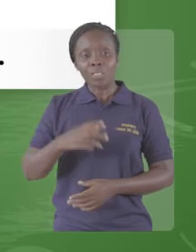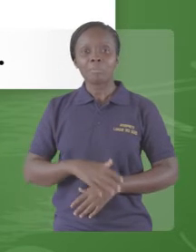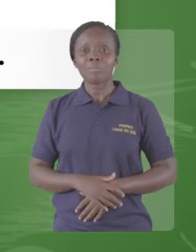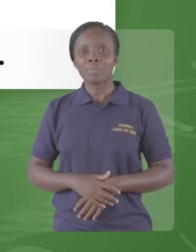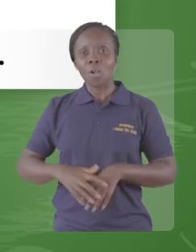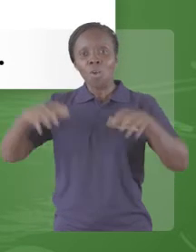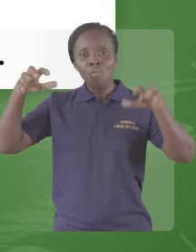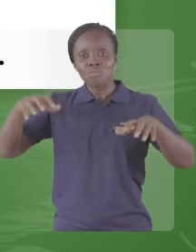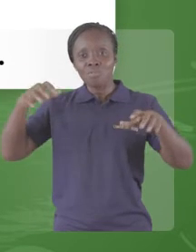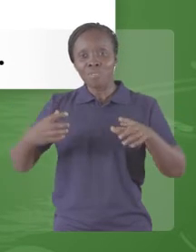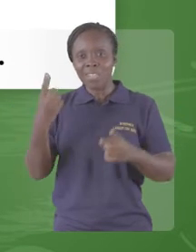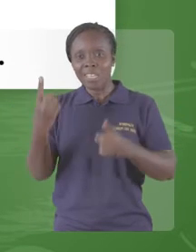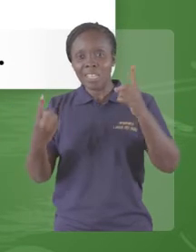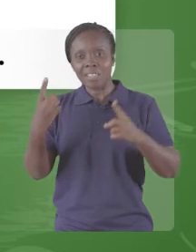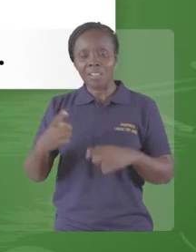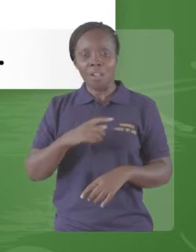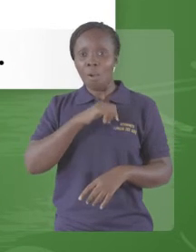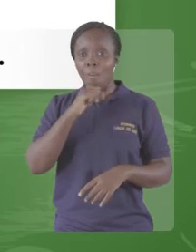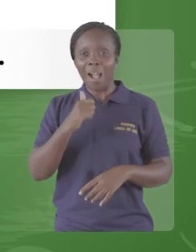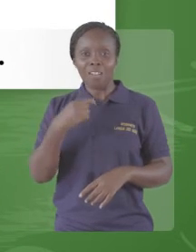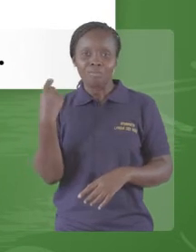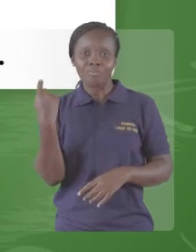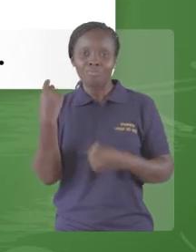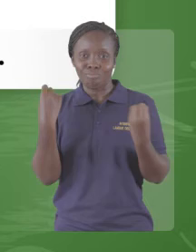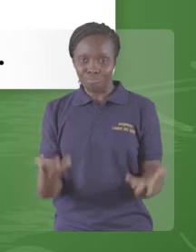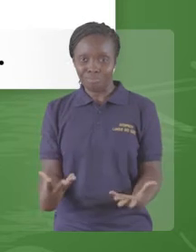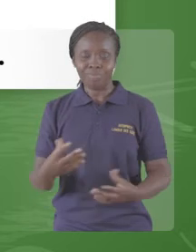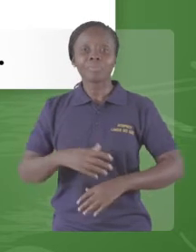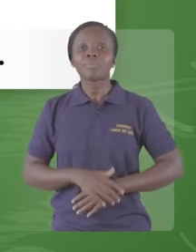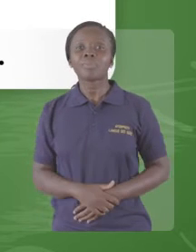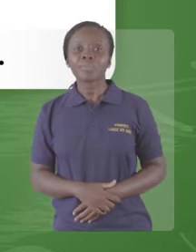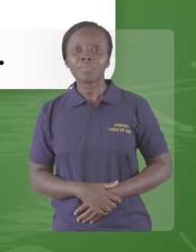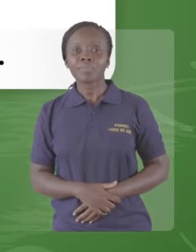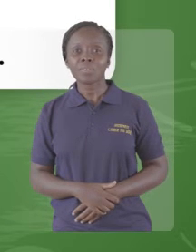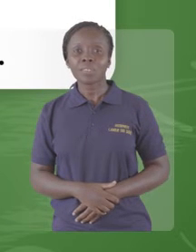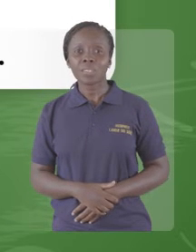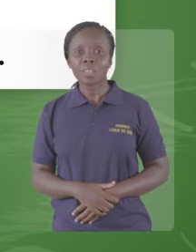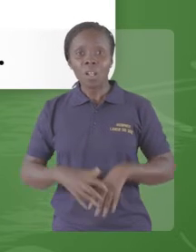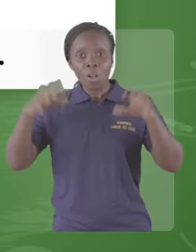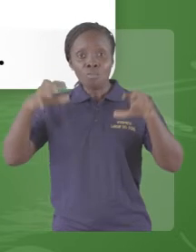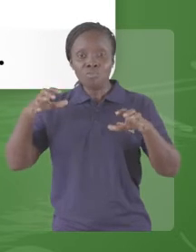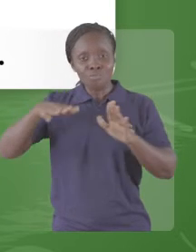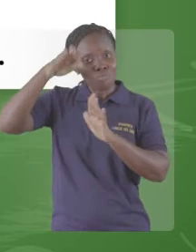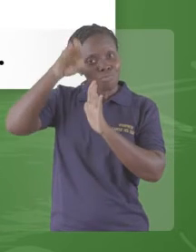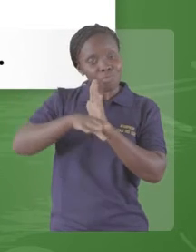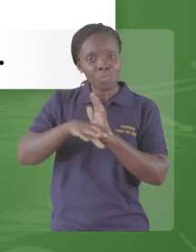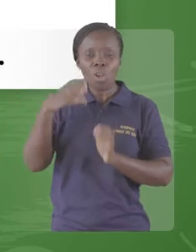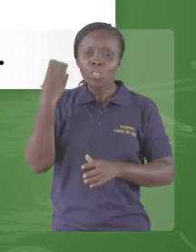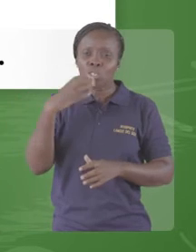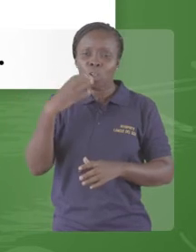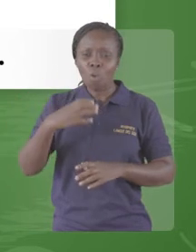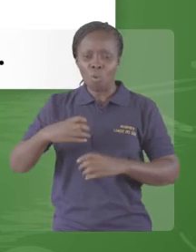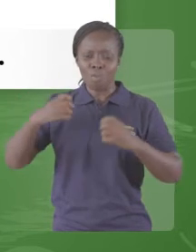pluie. La pluie va diminuer et la chaleur va augmenter.